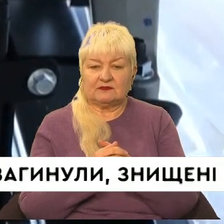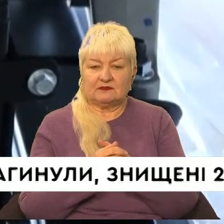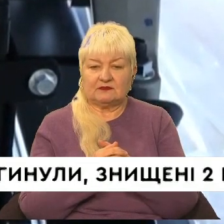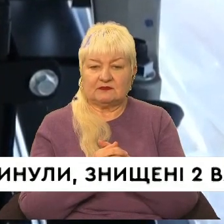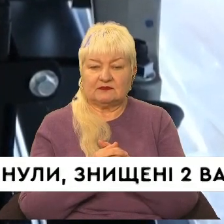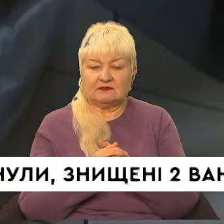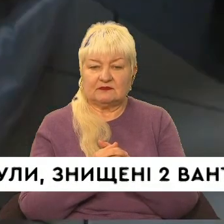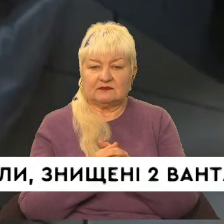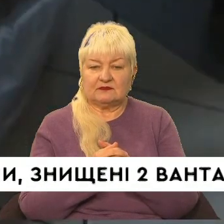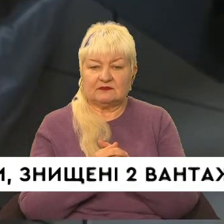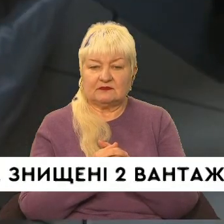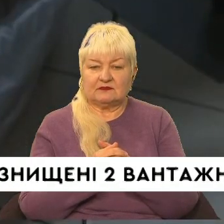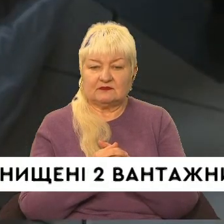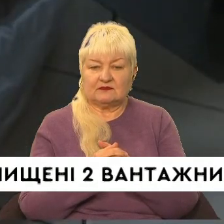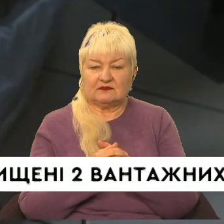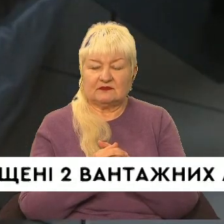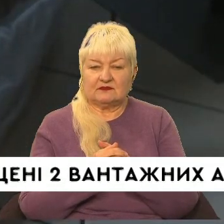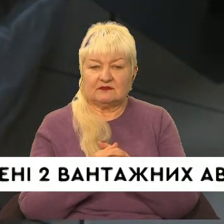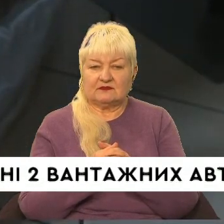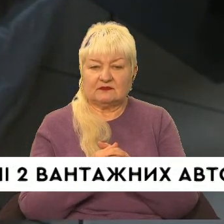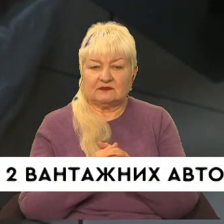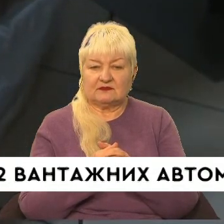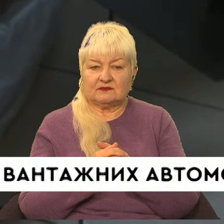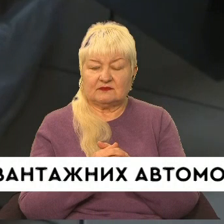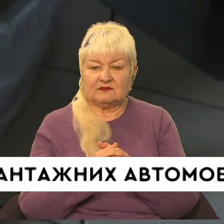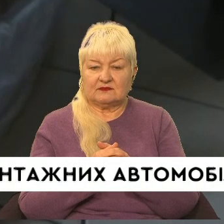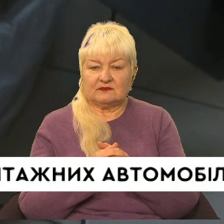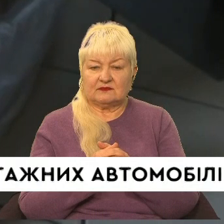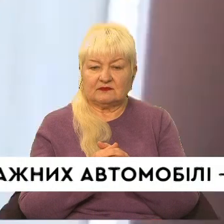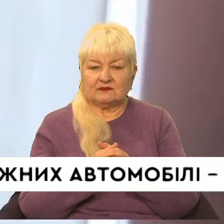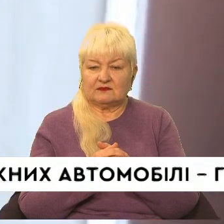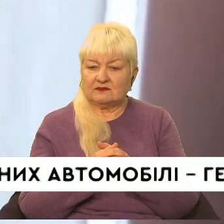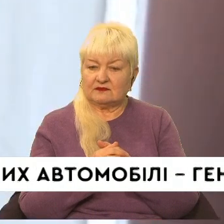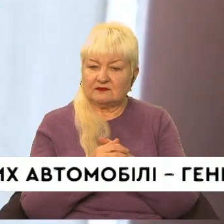Ага. Зараз маємо деякі...